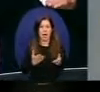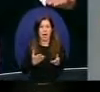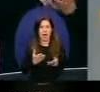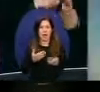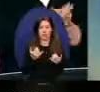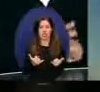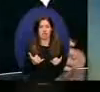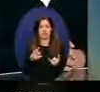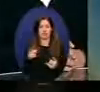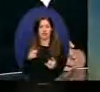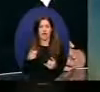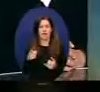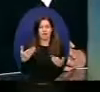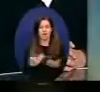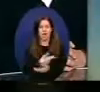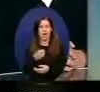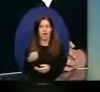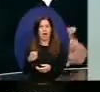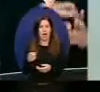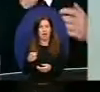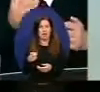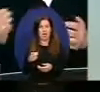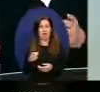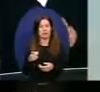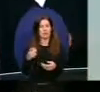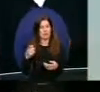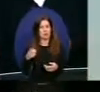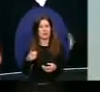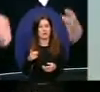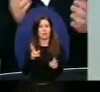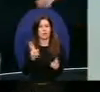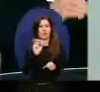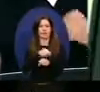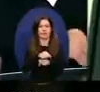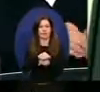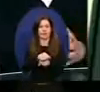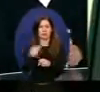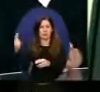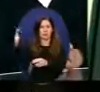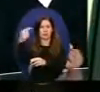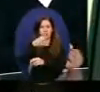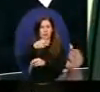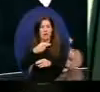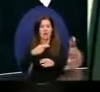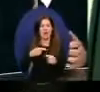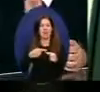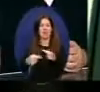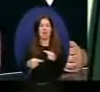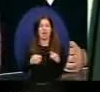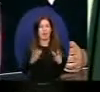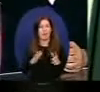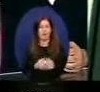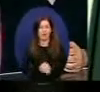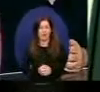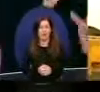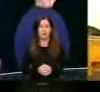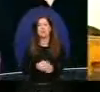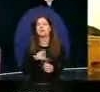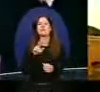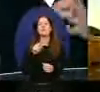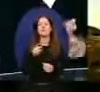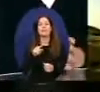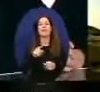קסמים. השרביט קסמים זה הטווח הבינוני. הטווח הבינוני. נגד מה זה? יש קשר בין הטווח של בכלל טיל או רקטה שמגיע לארץ, ובין הגובה שאליו הוא